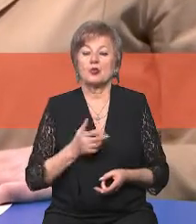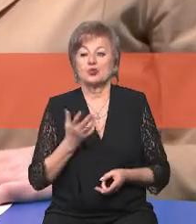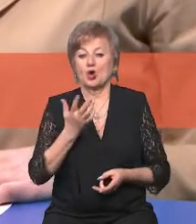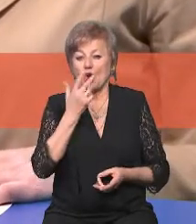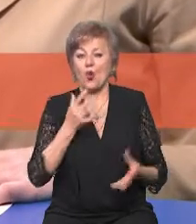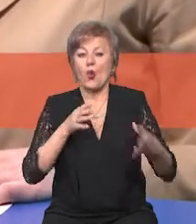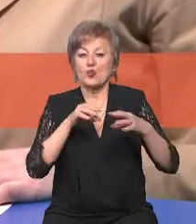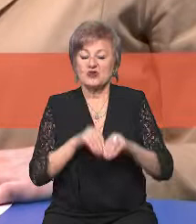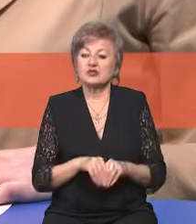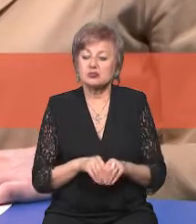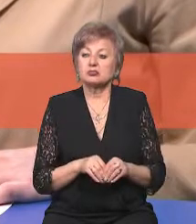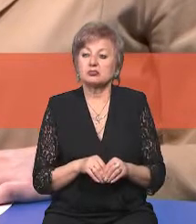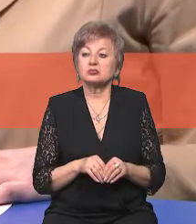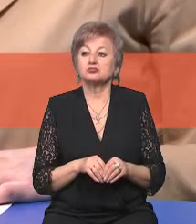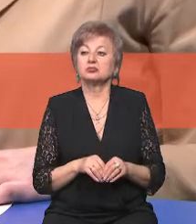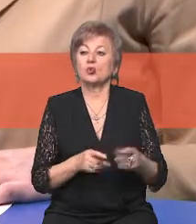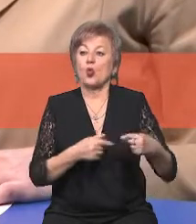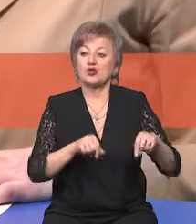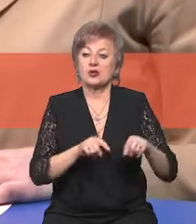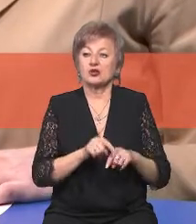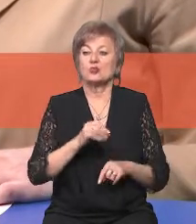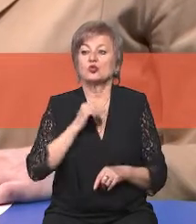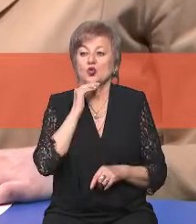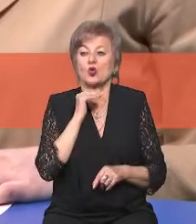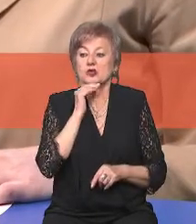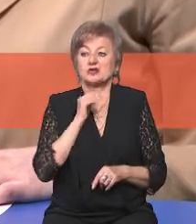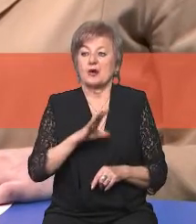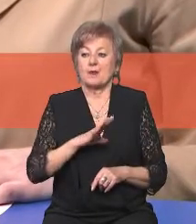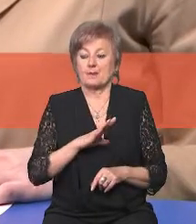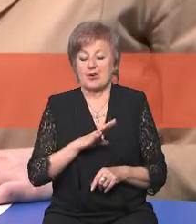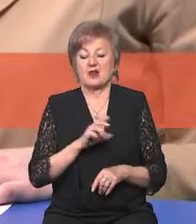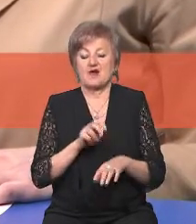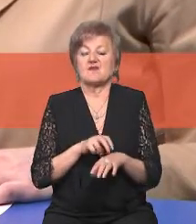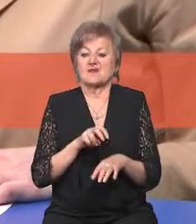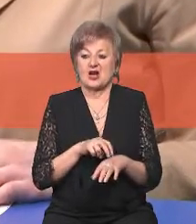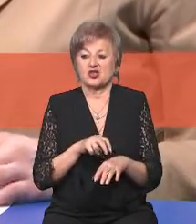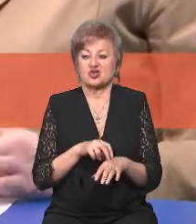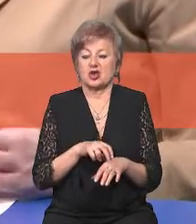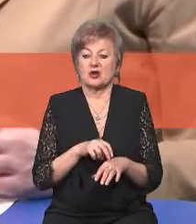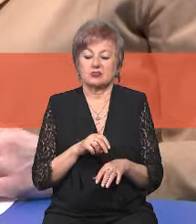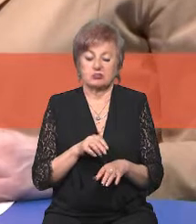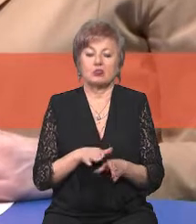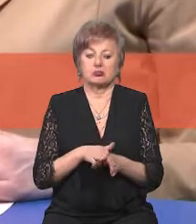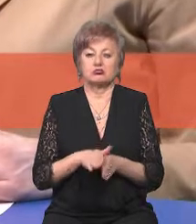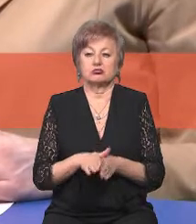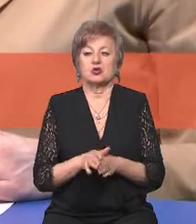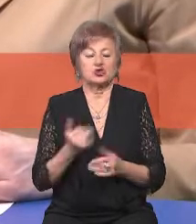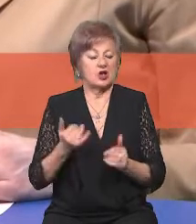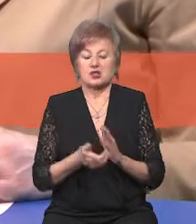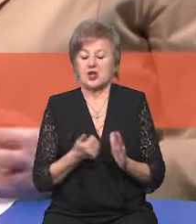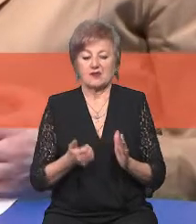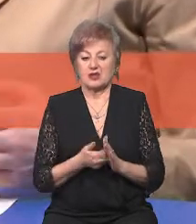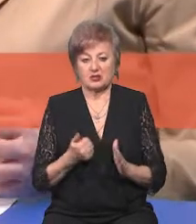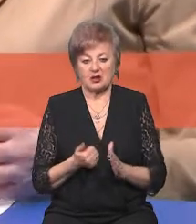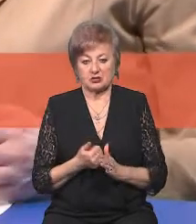оптимізовувати відділення, зливати їх, щоб була достатня кількість лікарського персоналу в першу чергу. Його недостатньо на